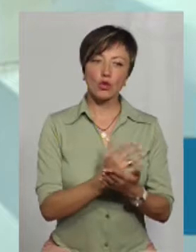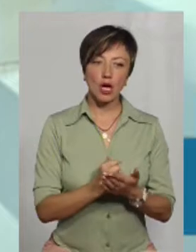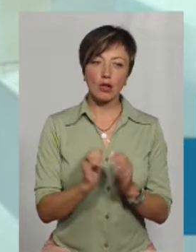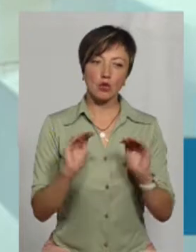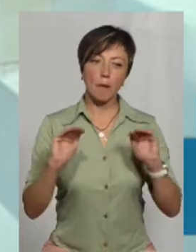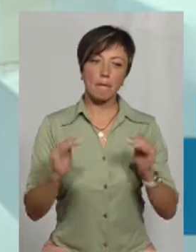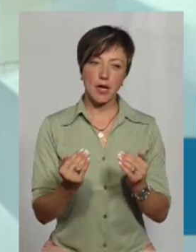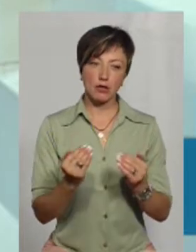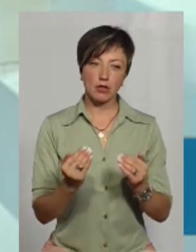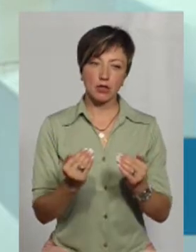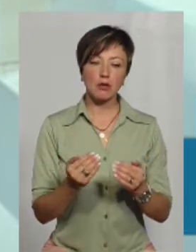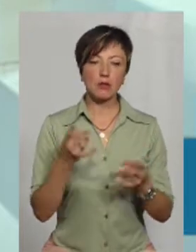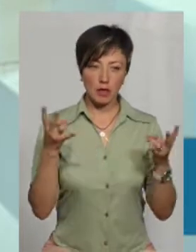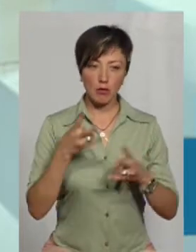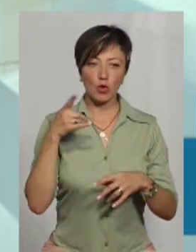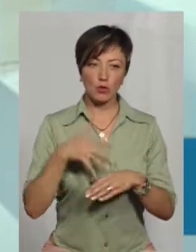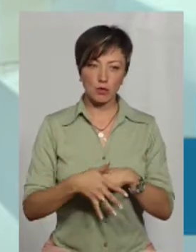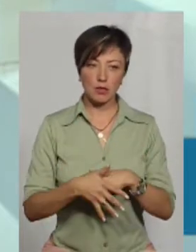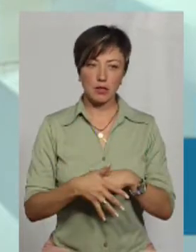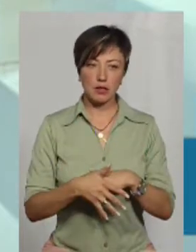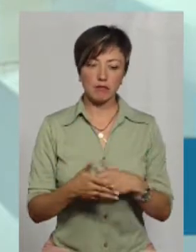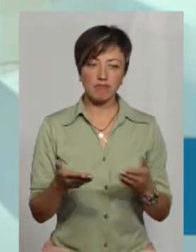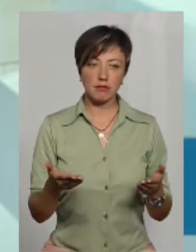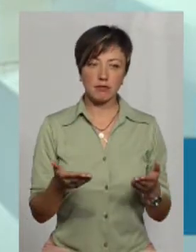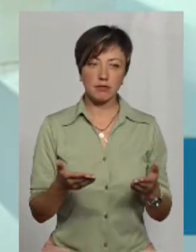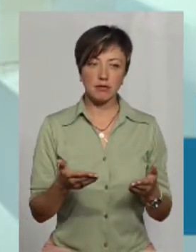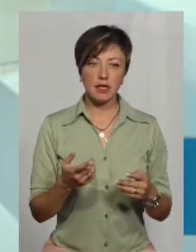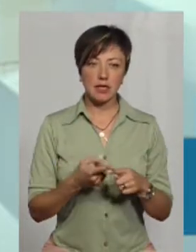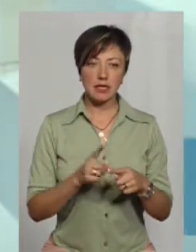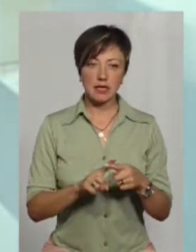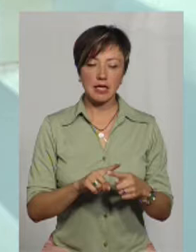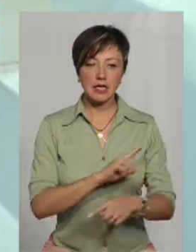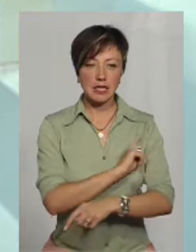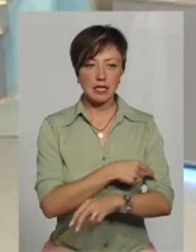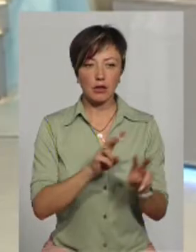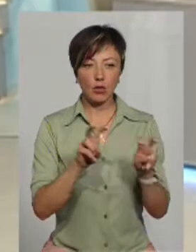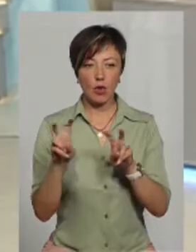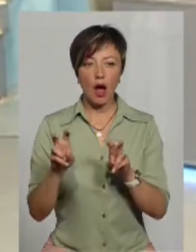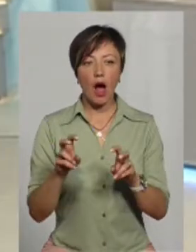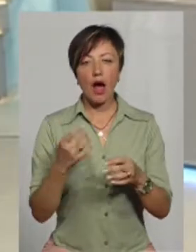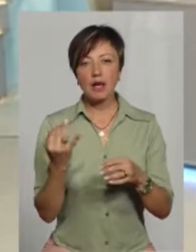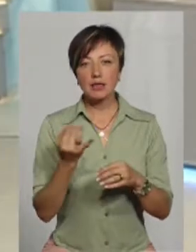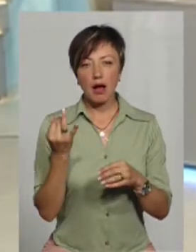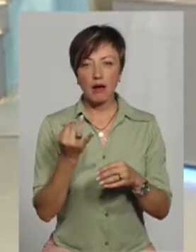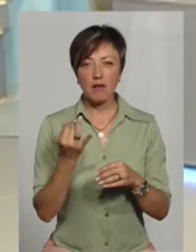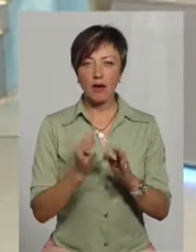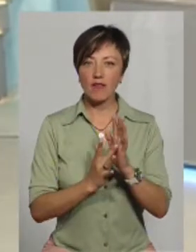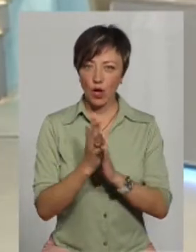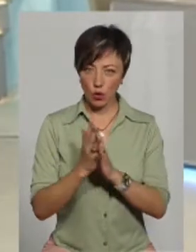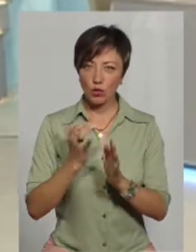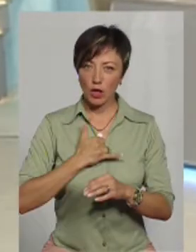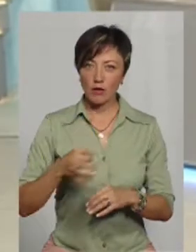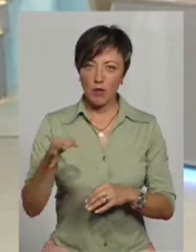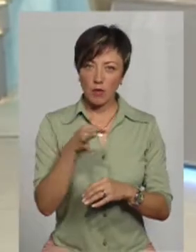урожайність теж буде нижча, це потрібно розуміти. Тобто це, скажімо так, інтенсивні культури. А от цікаво, тільки можуть вирощуватись, чи вирощуються вони в